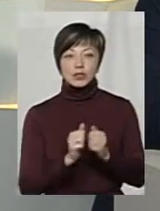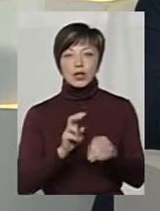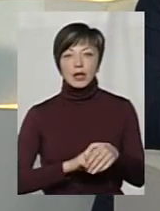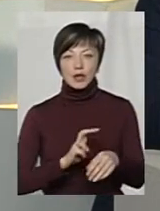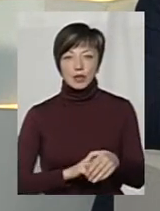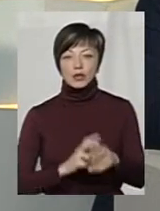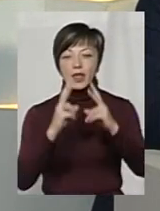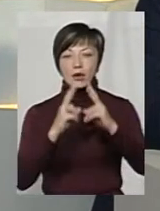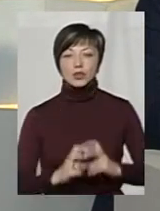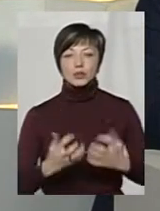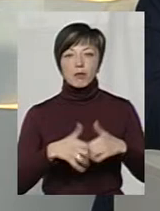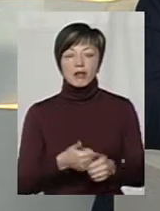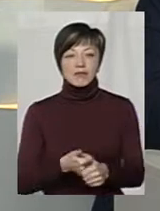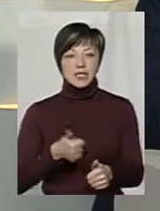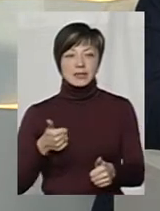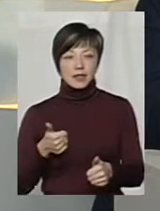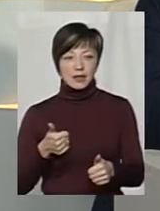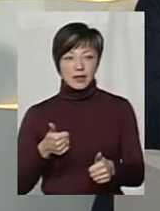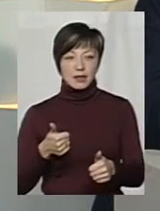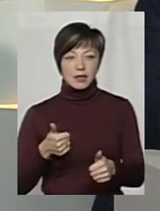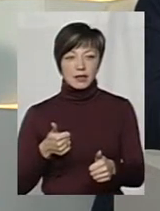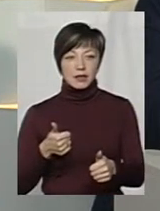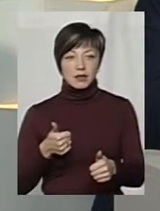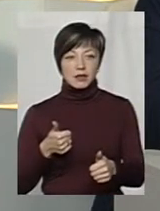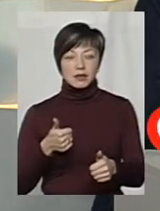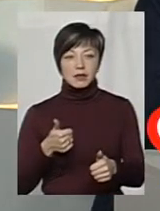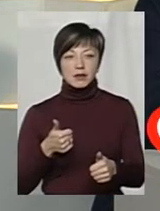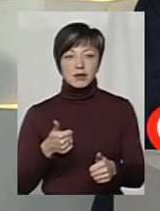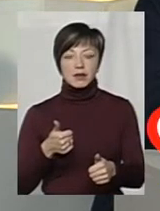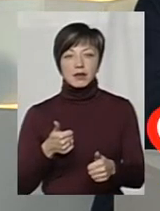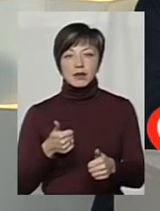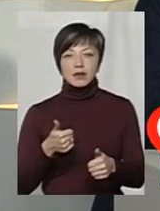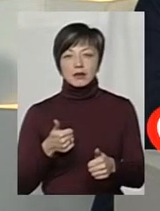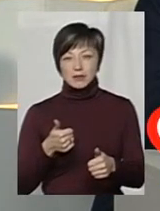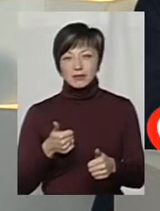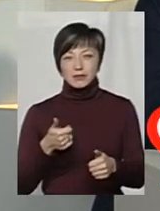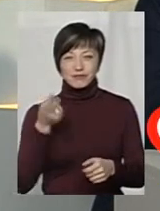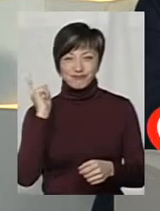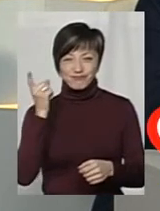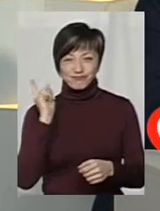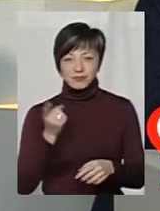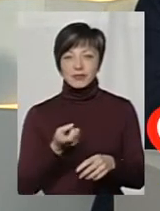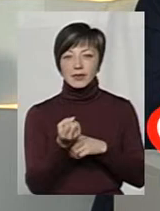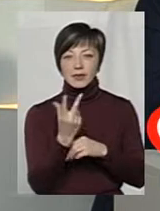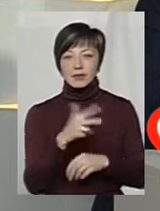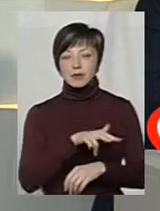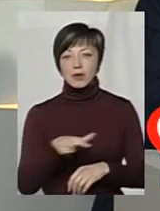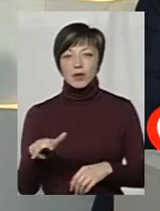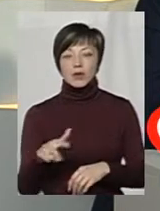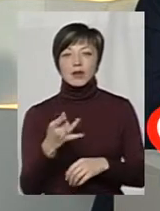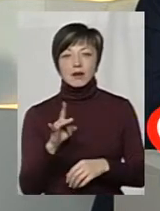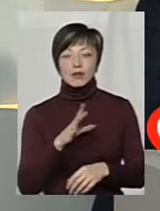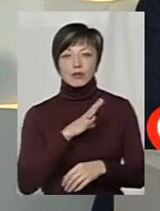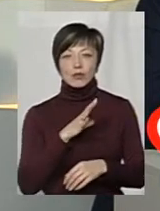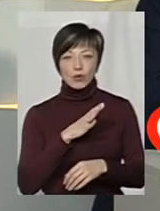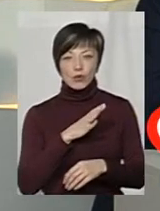що діагностичне обладнання відстає своїм більш морально і фізично. Тому 13 мільйонів гривень було,